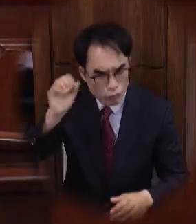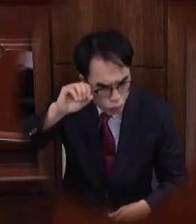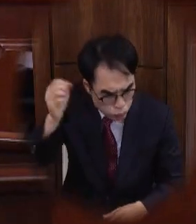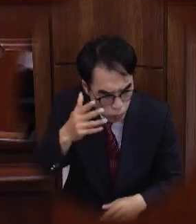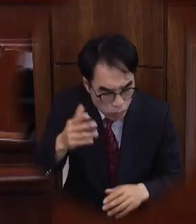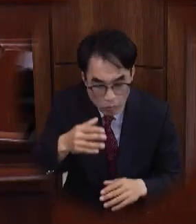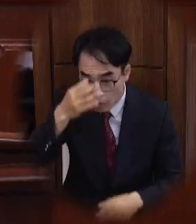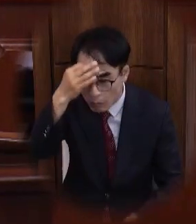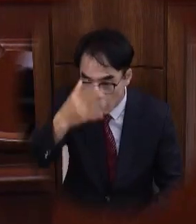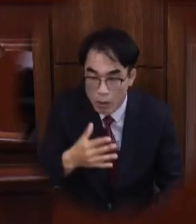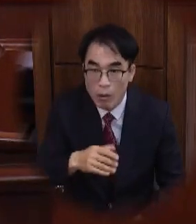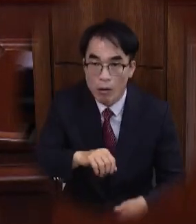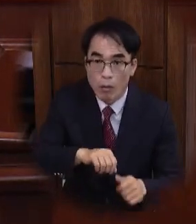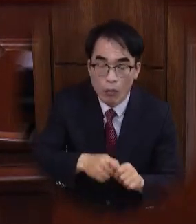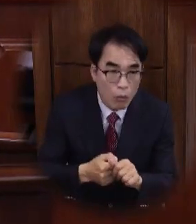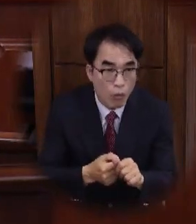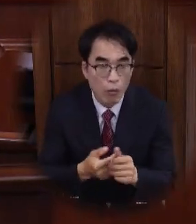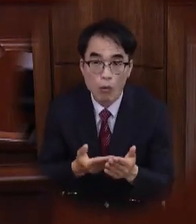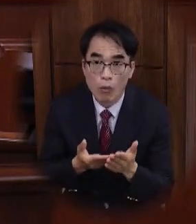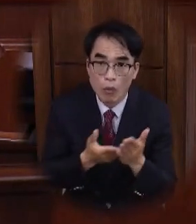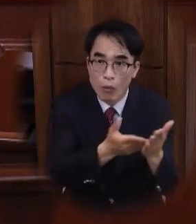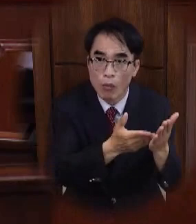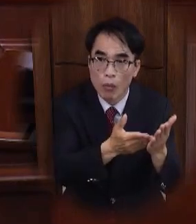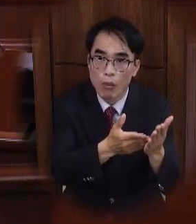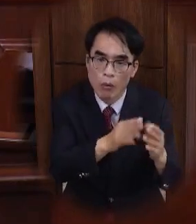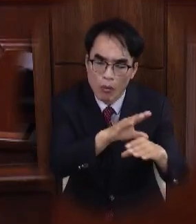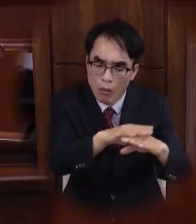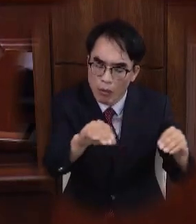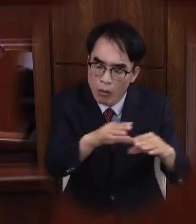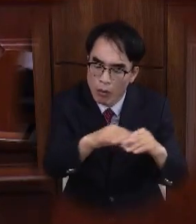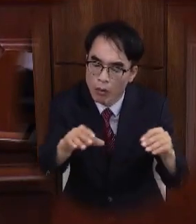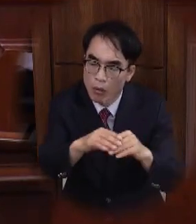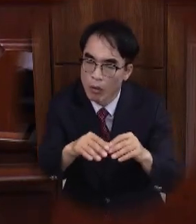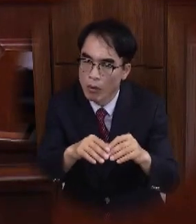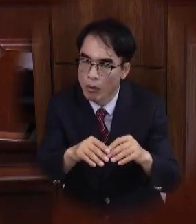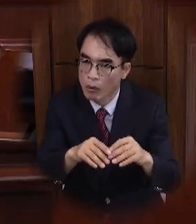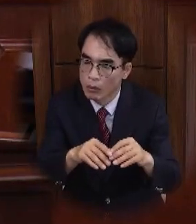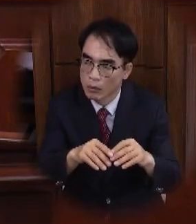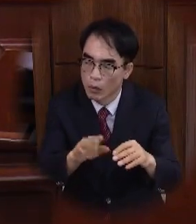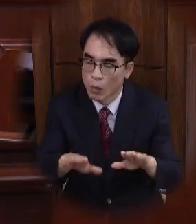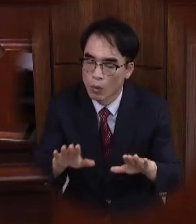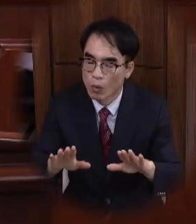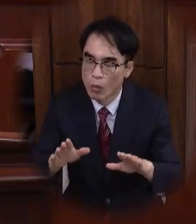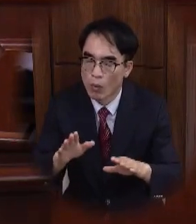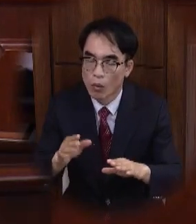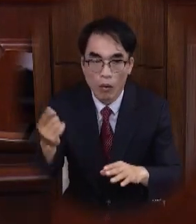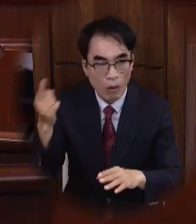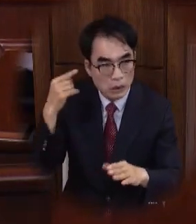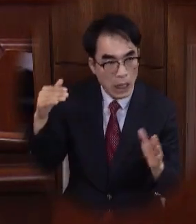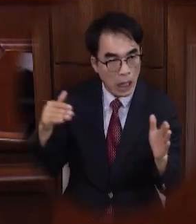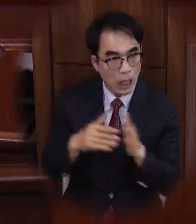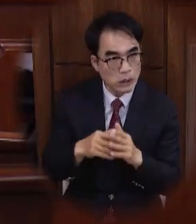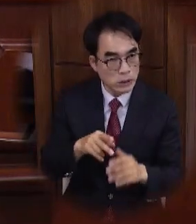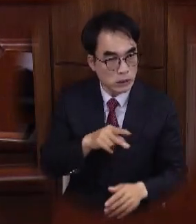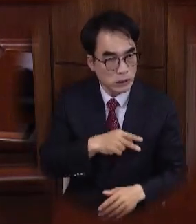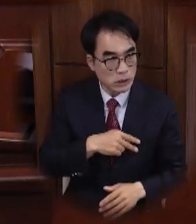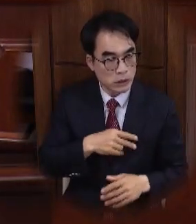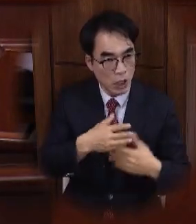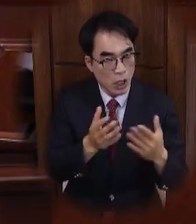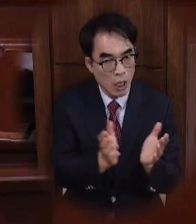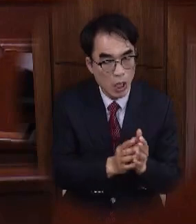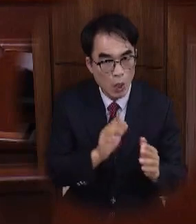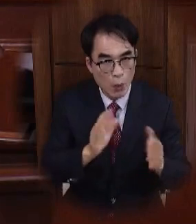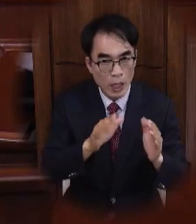사감이 징계 요구서를 무말 있으며 오늘 보의 전날이 어제까지도 의장단 회에서